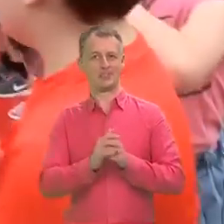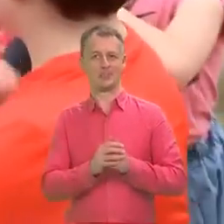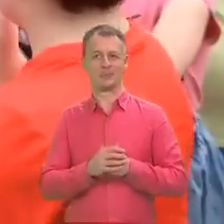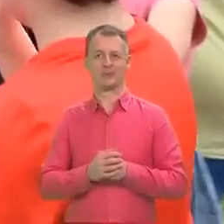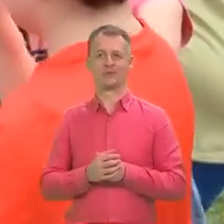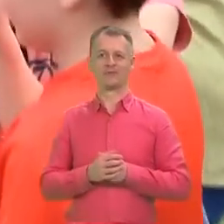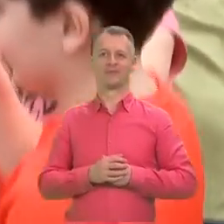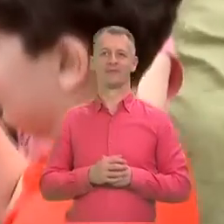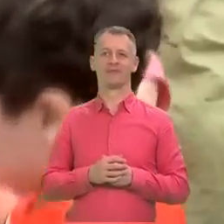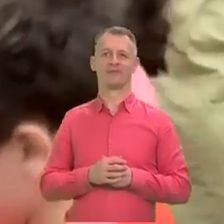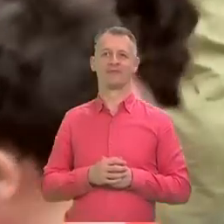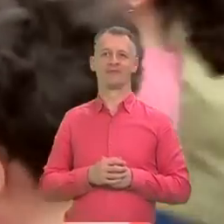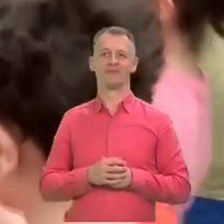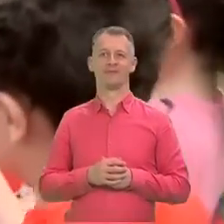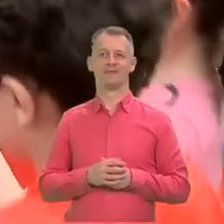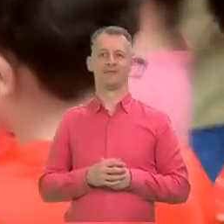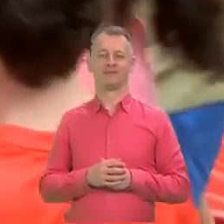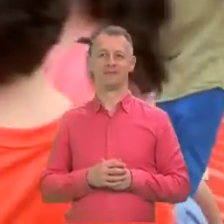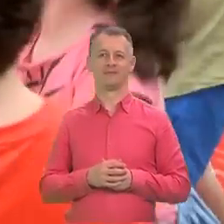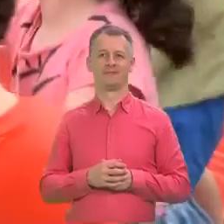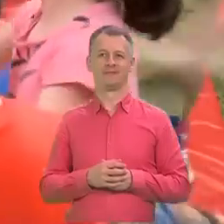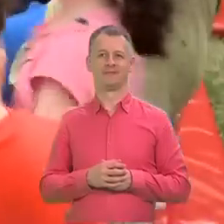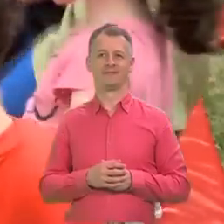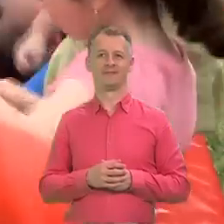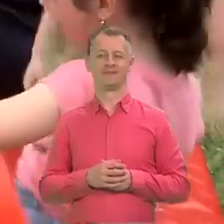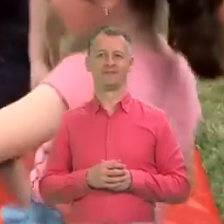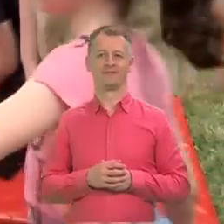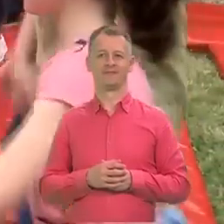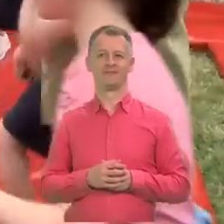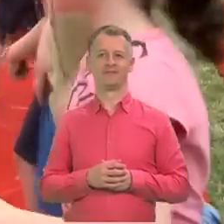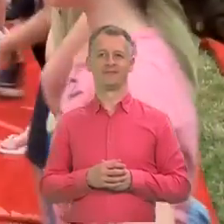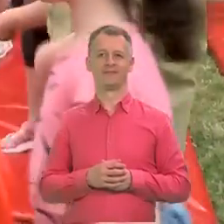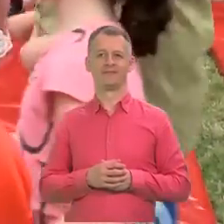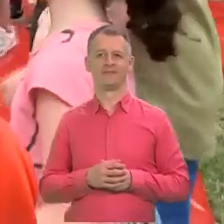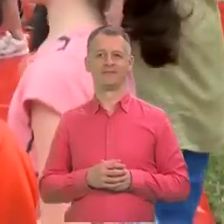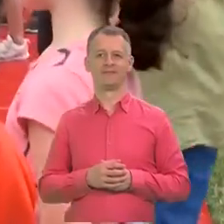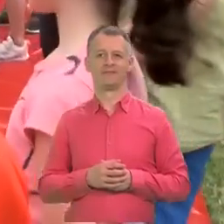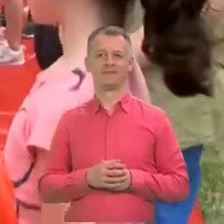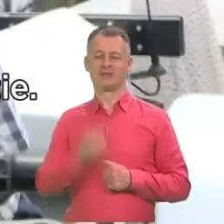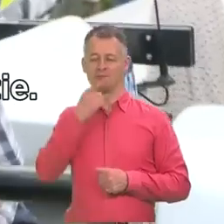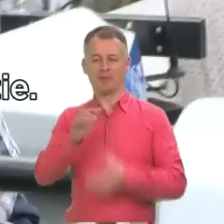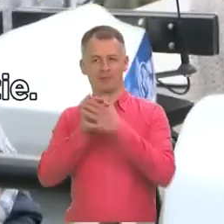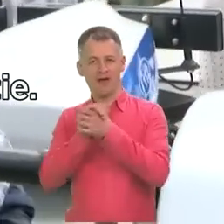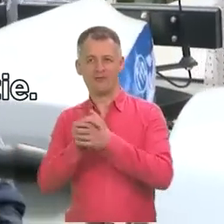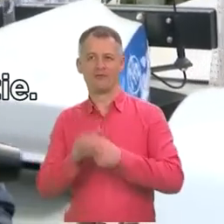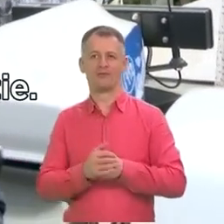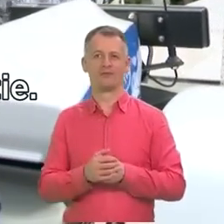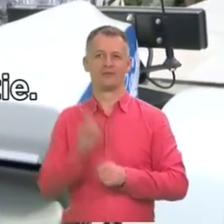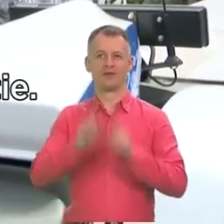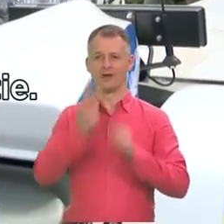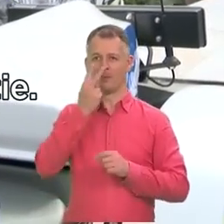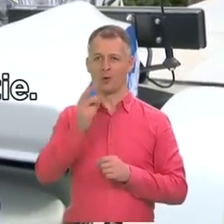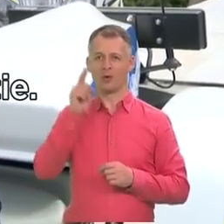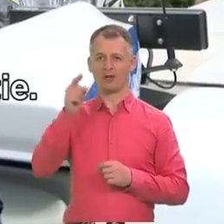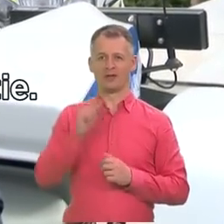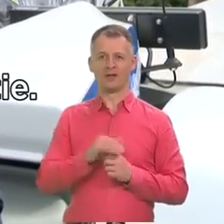gardă! Hei! Hei! Bravo, foarte bine! Dacă mă uit bine la tine, tu ai o